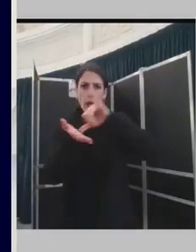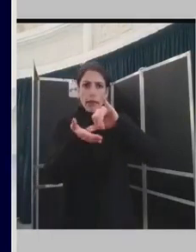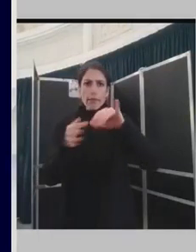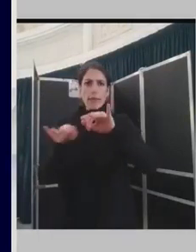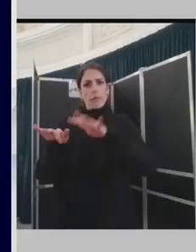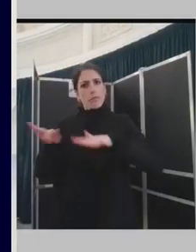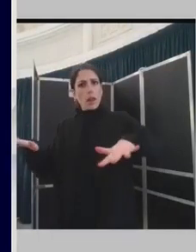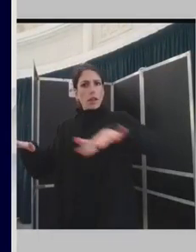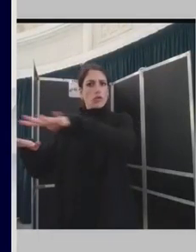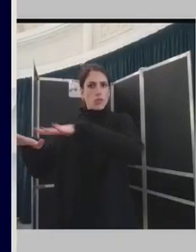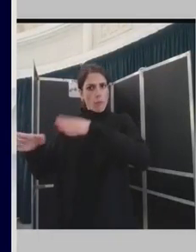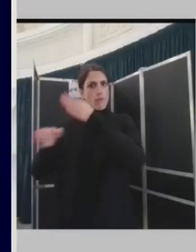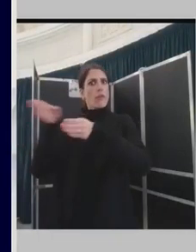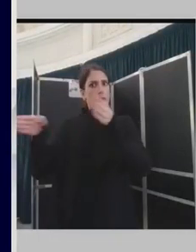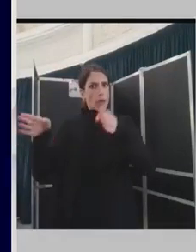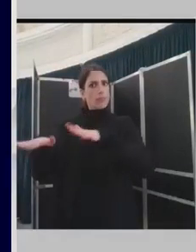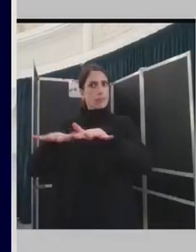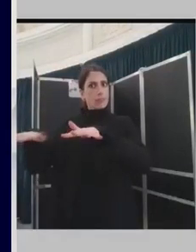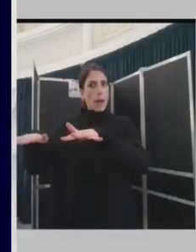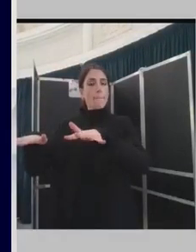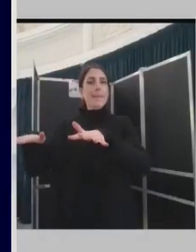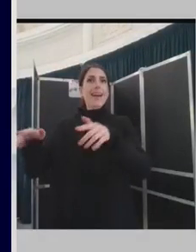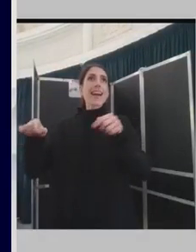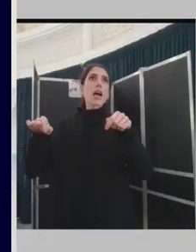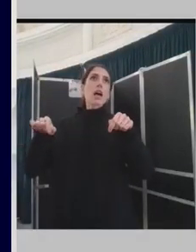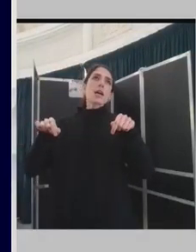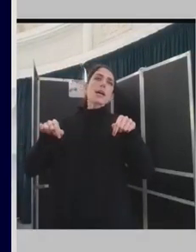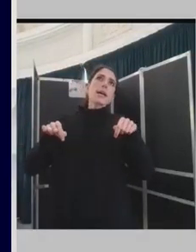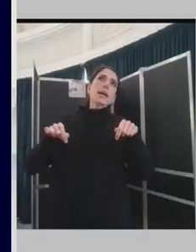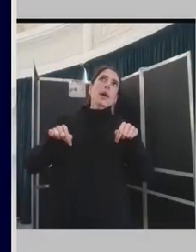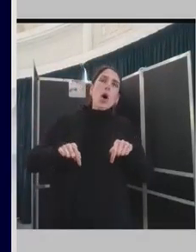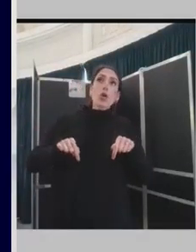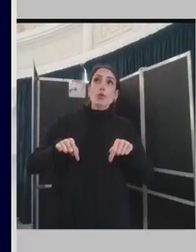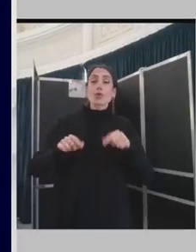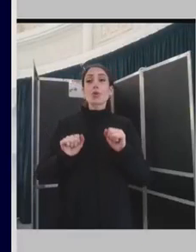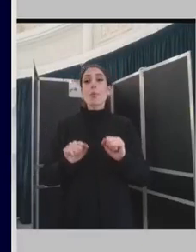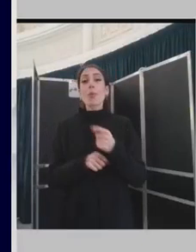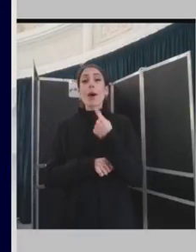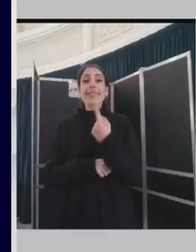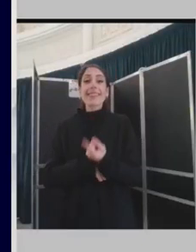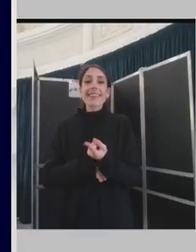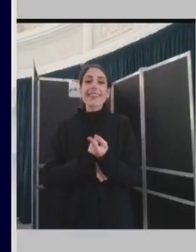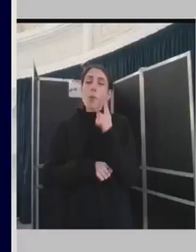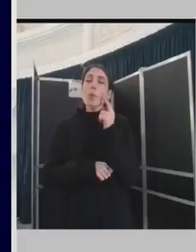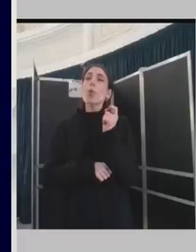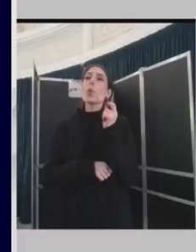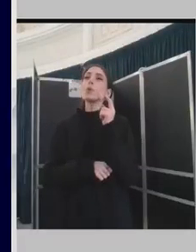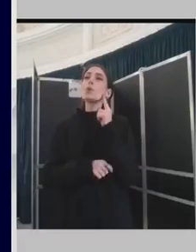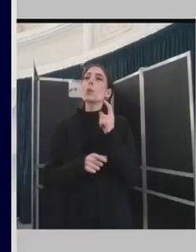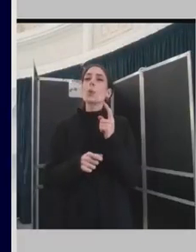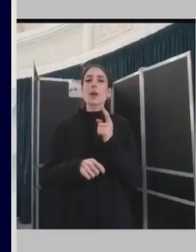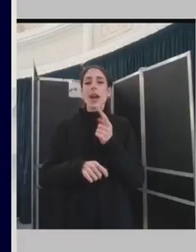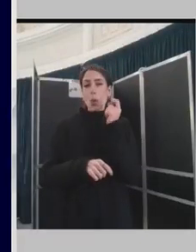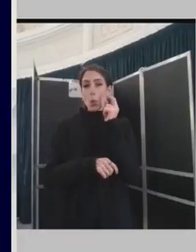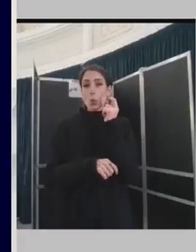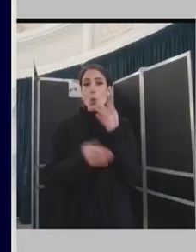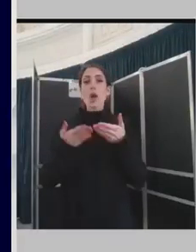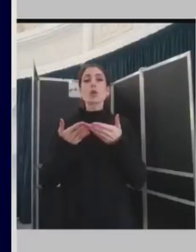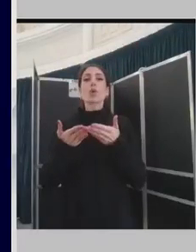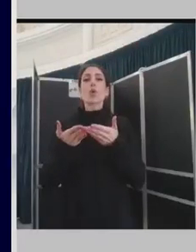è consapevolezza estesa fra i cittadini, no, non è così, non siamo a questa fase. Noi siamo in una fase